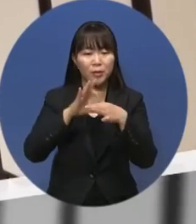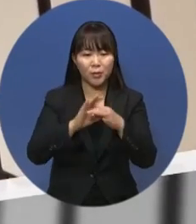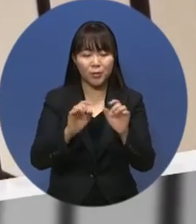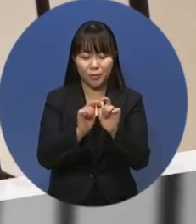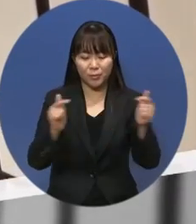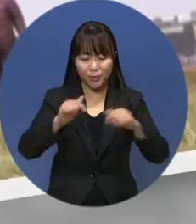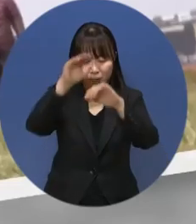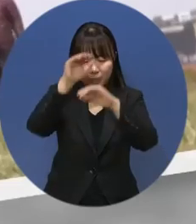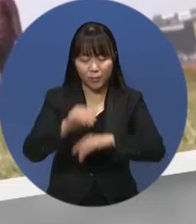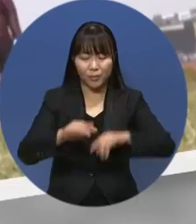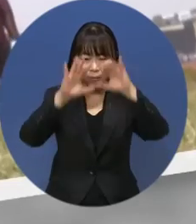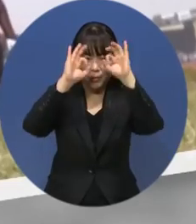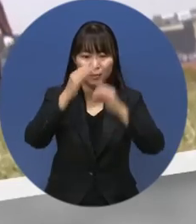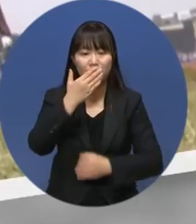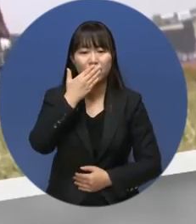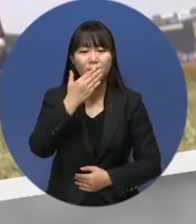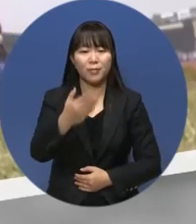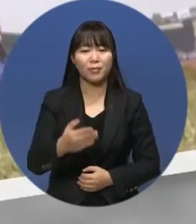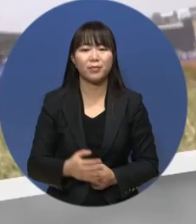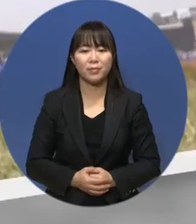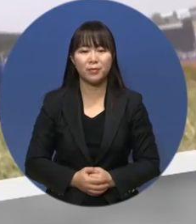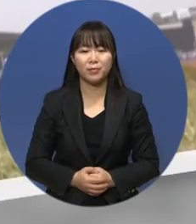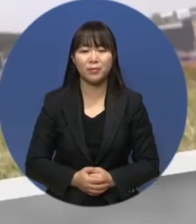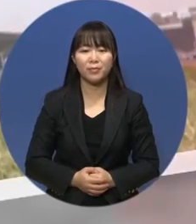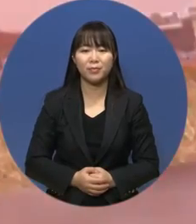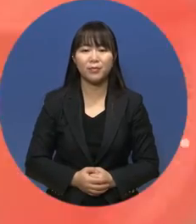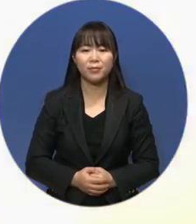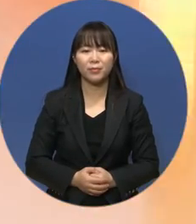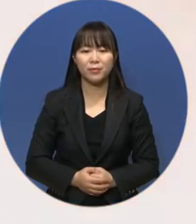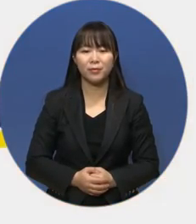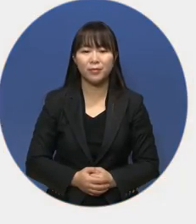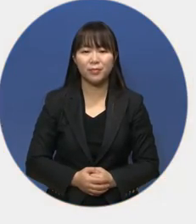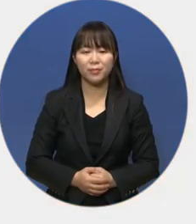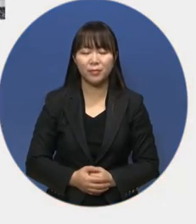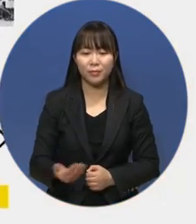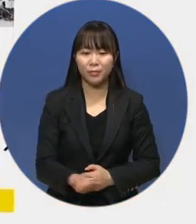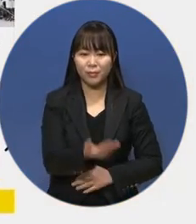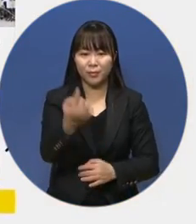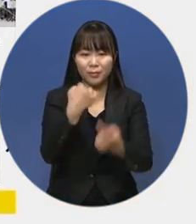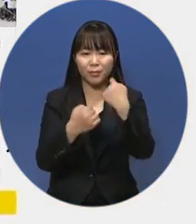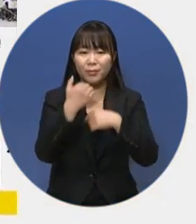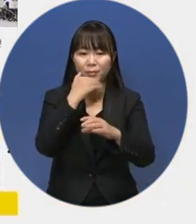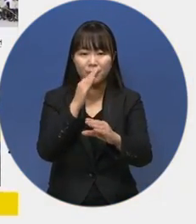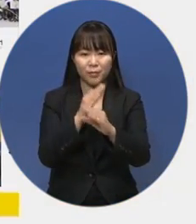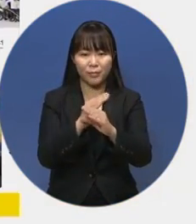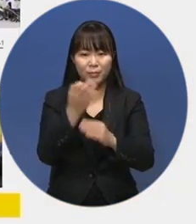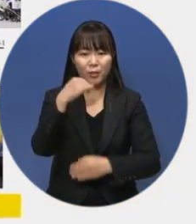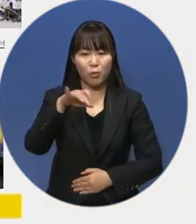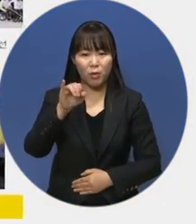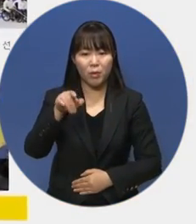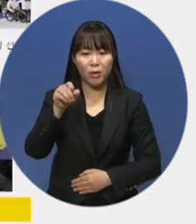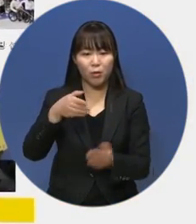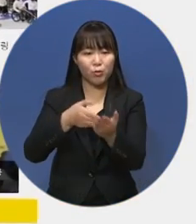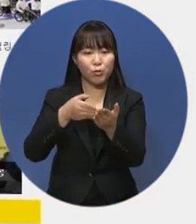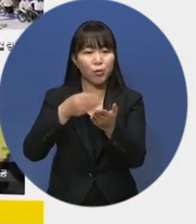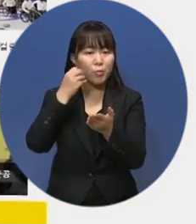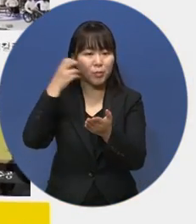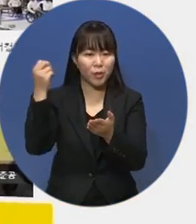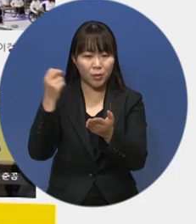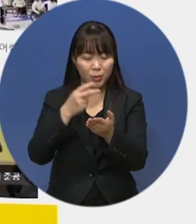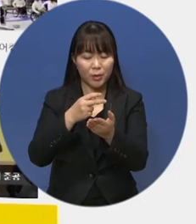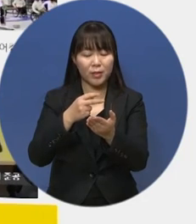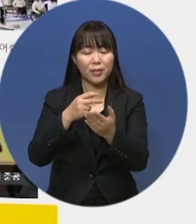홈페이지를 통해 보다 다양한 소식을 접할 수 있습니다 시청자 여러분의 제보를 기다립니다 왜 표현 뉴스